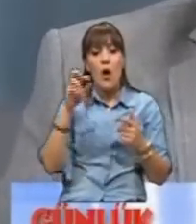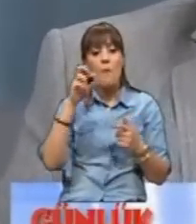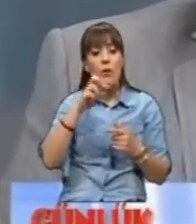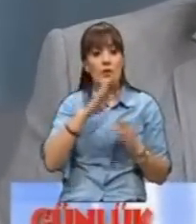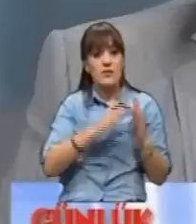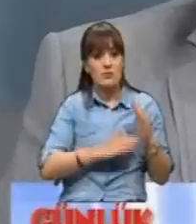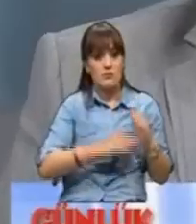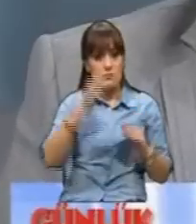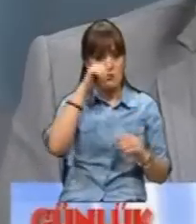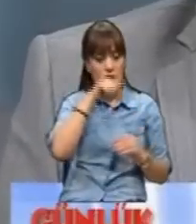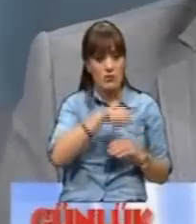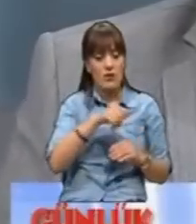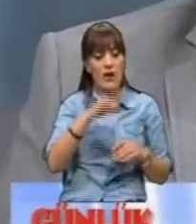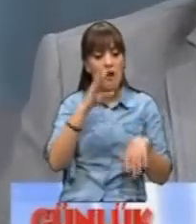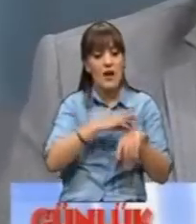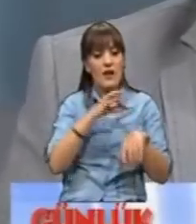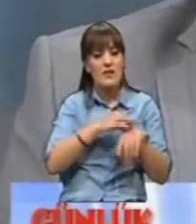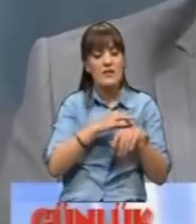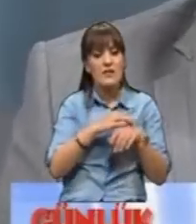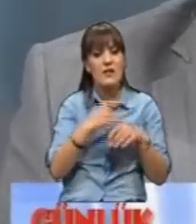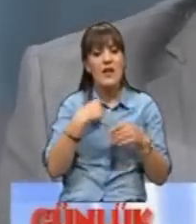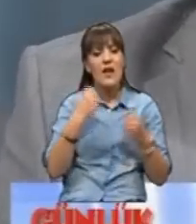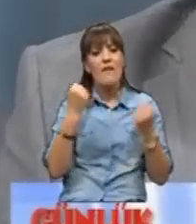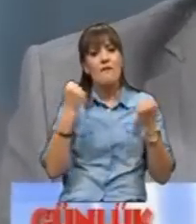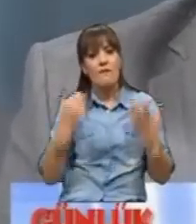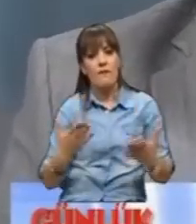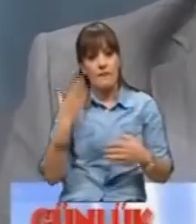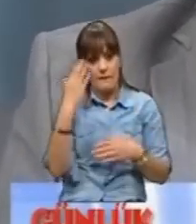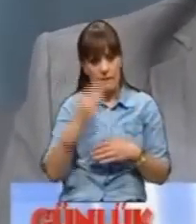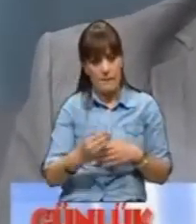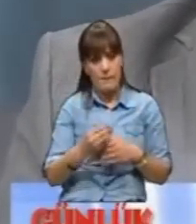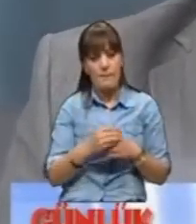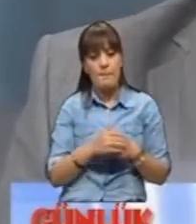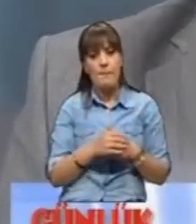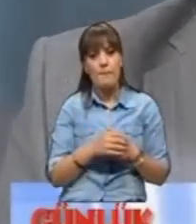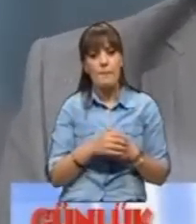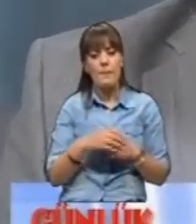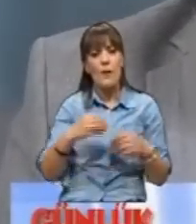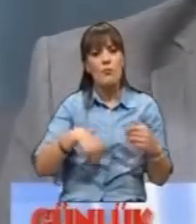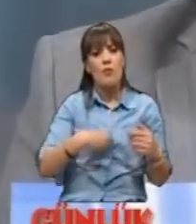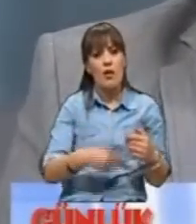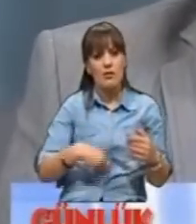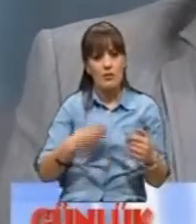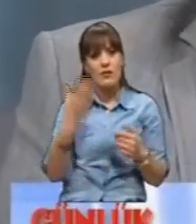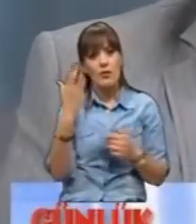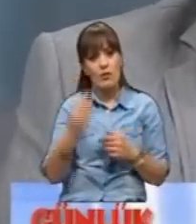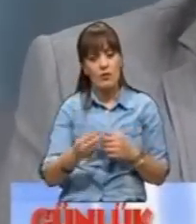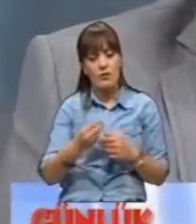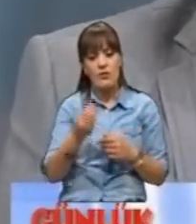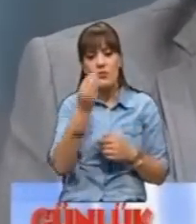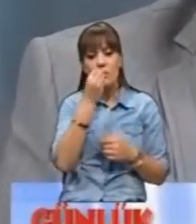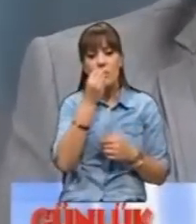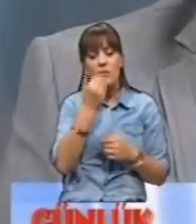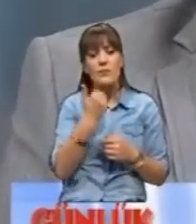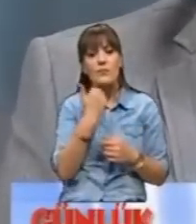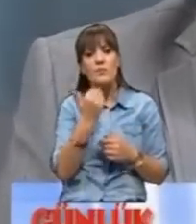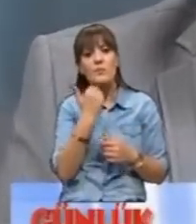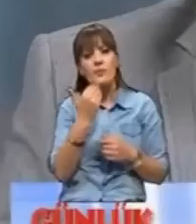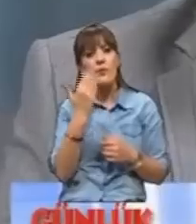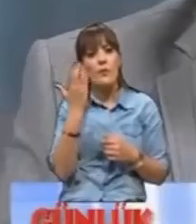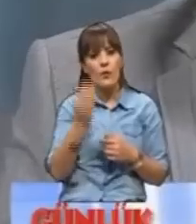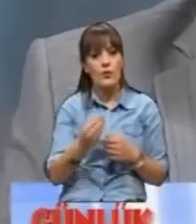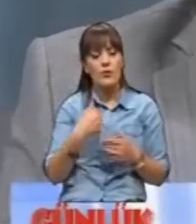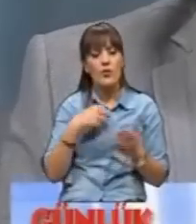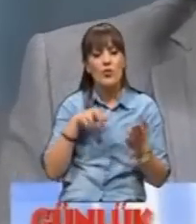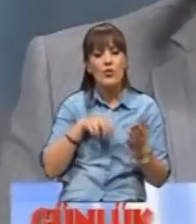Potasyum yüksekliğinde hasta böyle lapa gibi olur, halsizlik olur, ondan sonra bulantısı olur, iştah kaybolur,